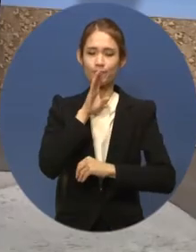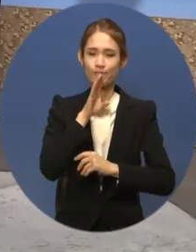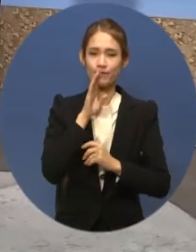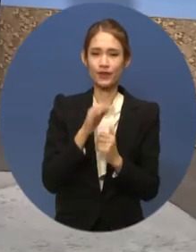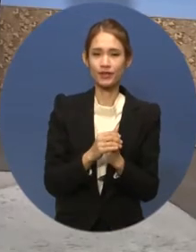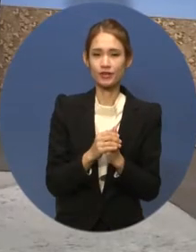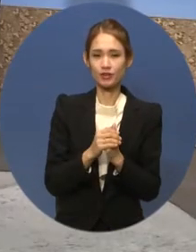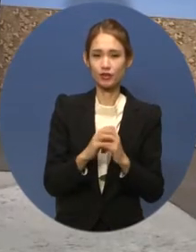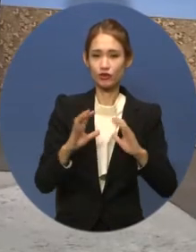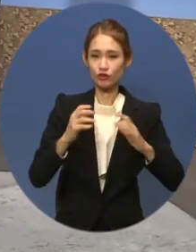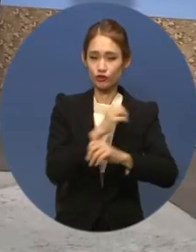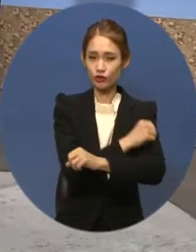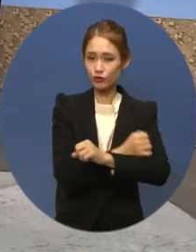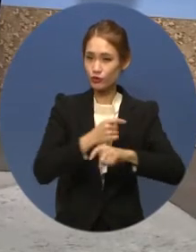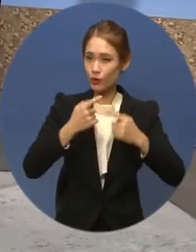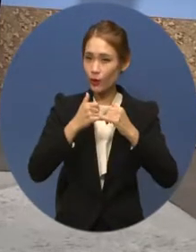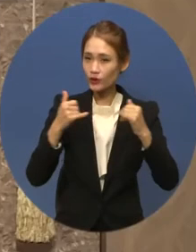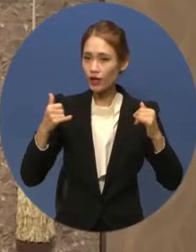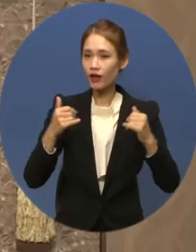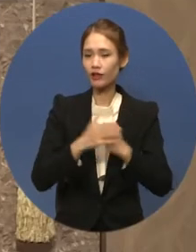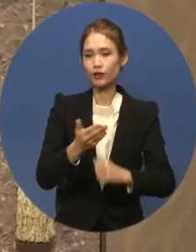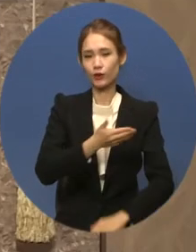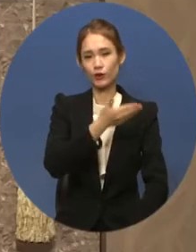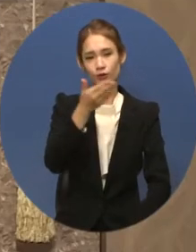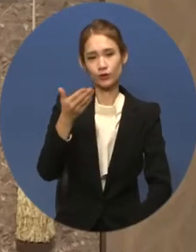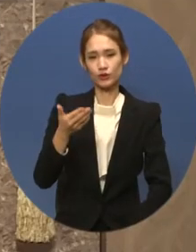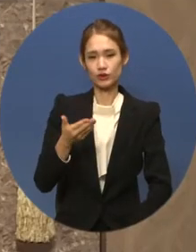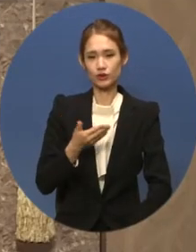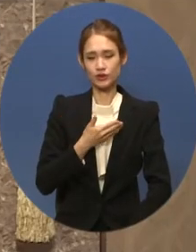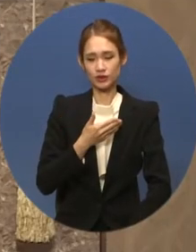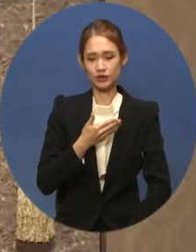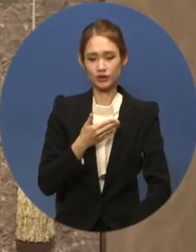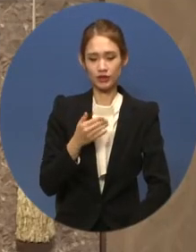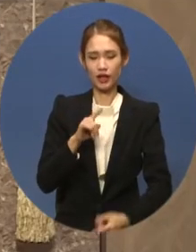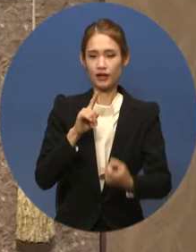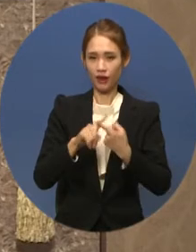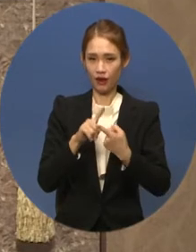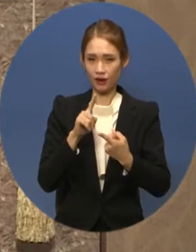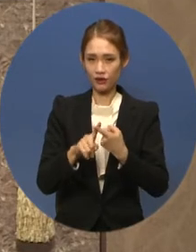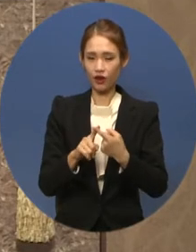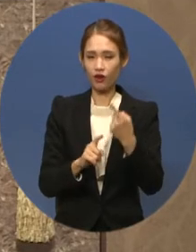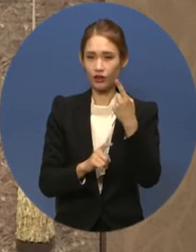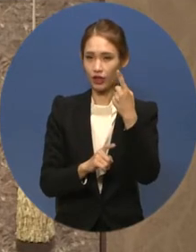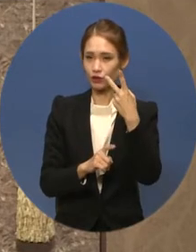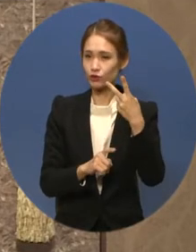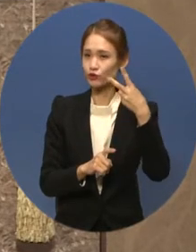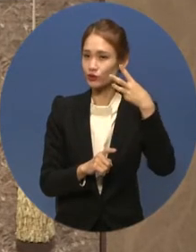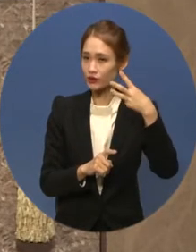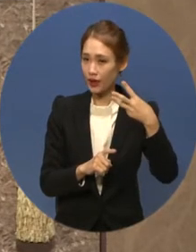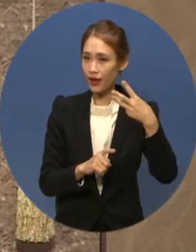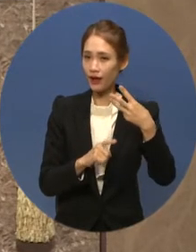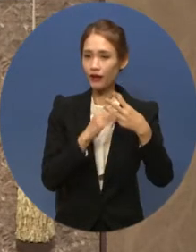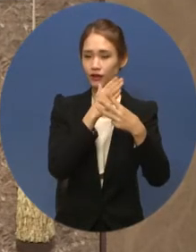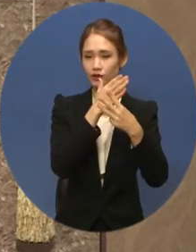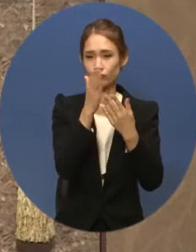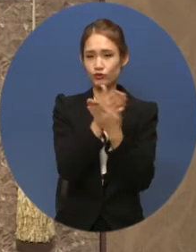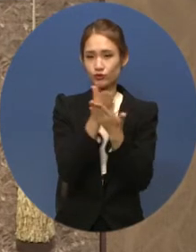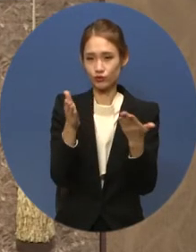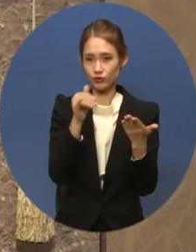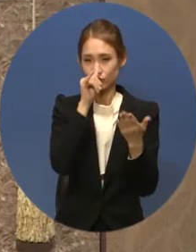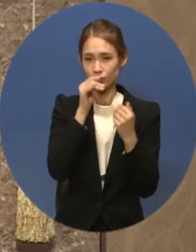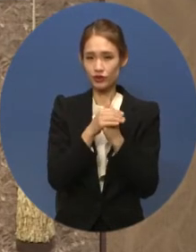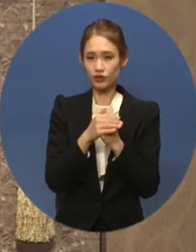아 국가유공자 분들은 저희가 3가지로 9분을 합니다 3가지가 이제 하나가